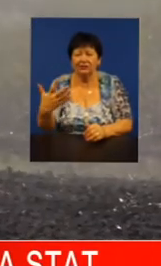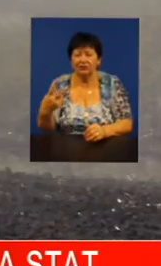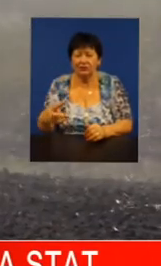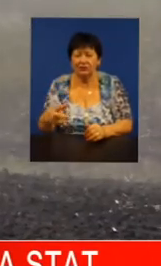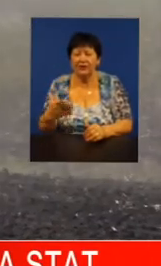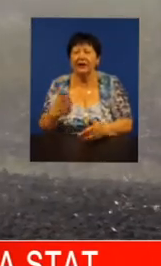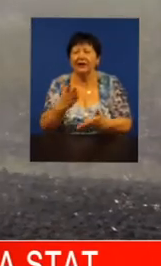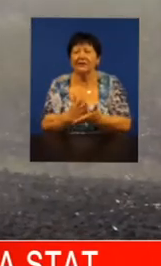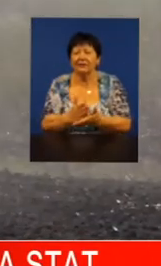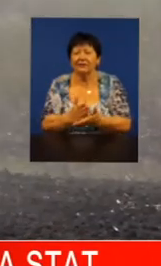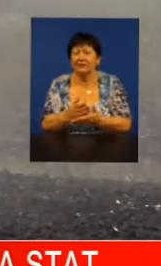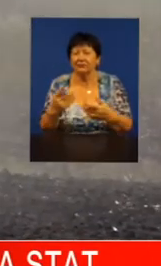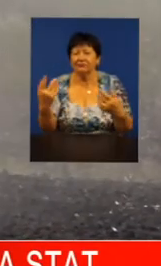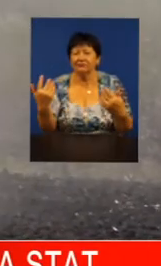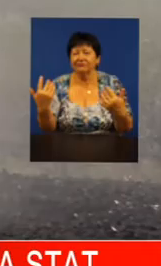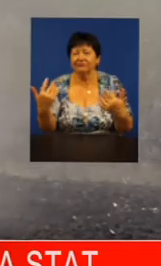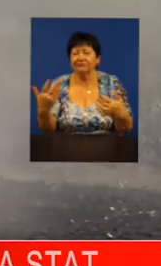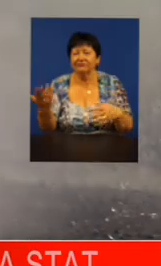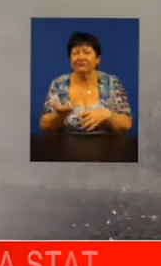la limita disperării.